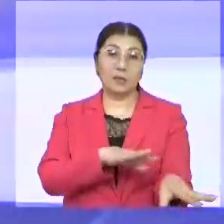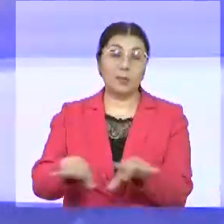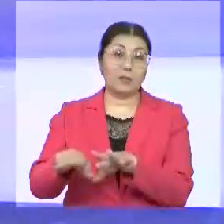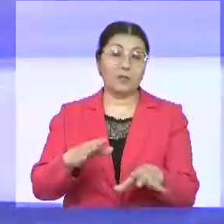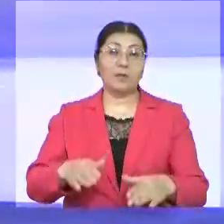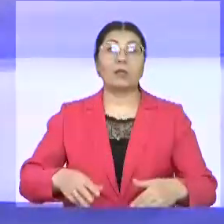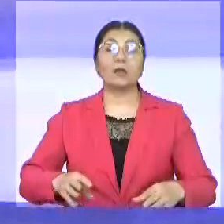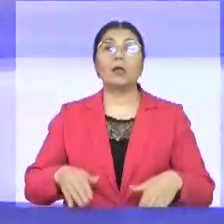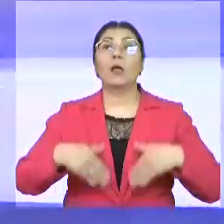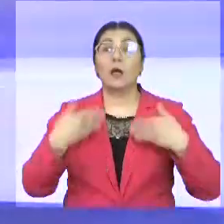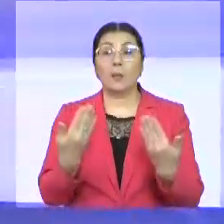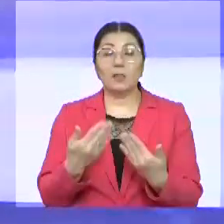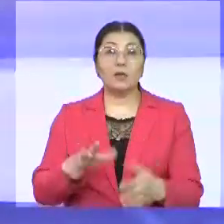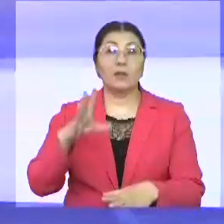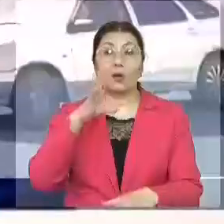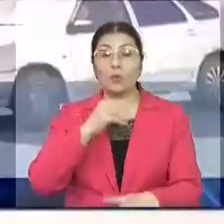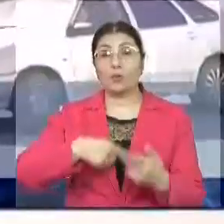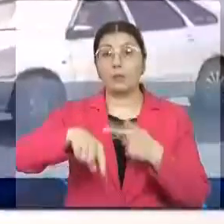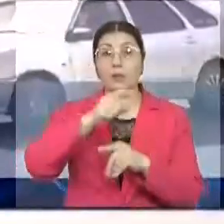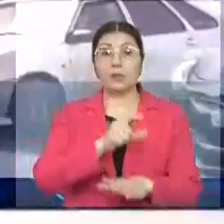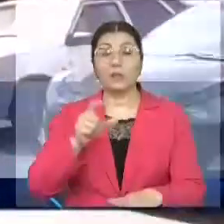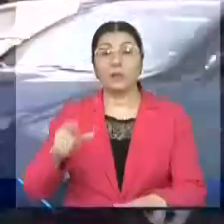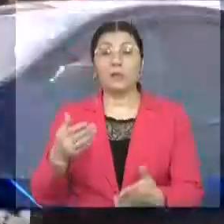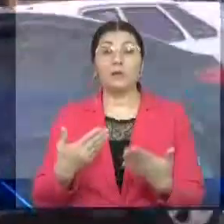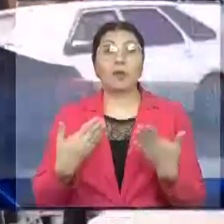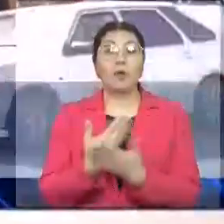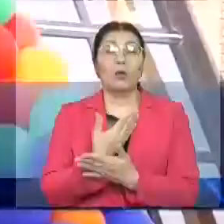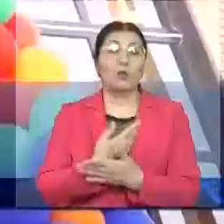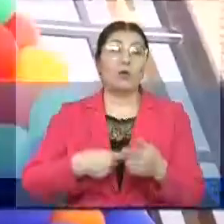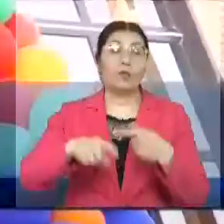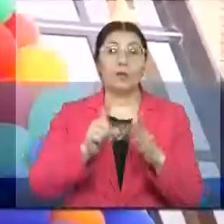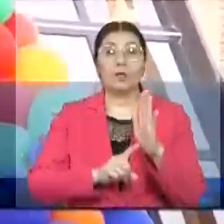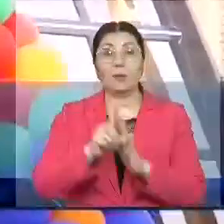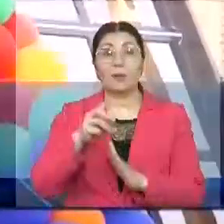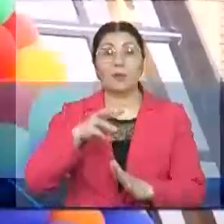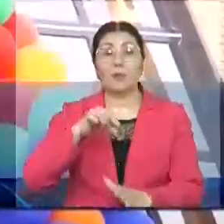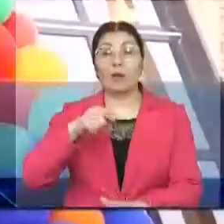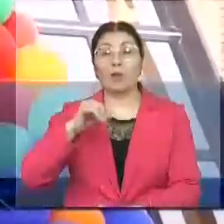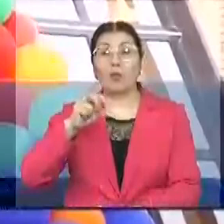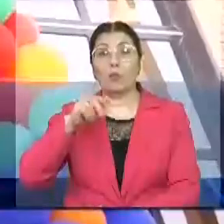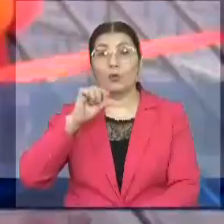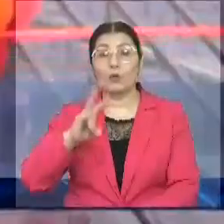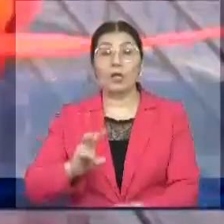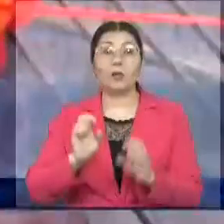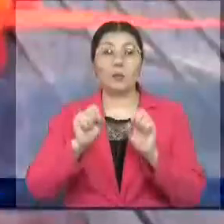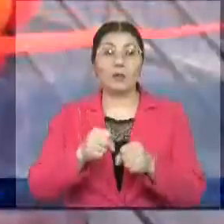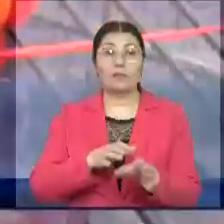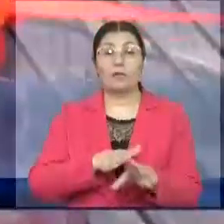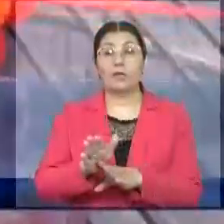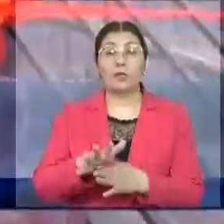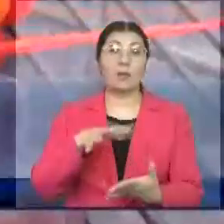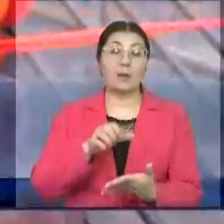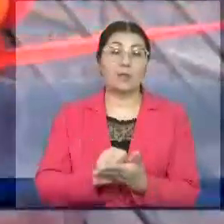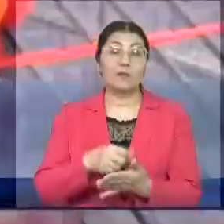с поздравительной речью и пожелал успехов предпринимателям. Новая инициатива бизнесмена Маргулана Махамбетова позволит обеспечить